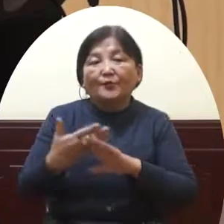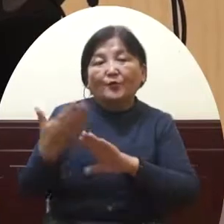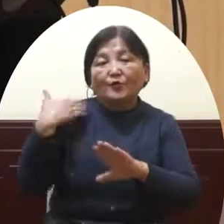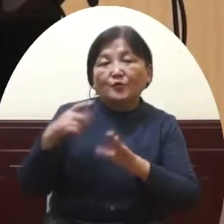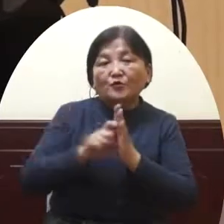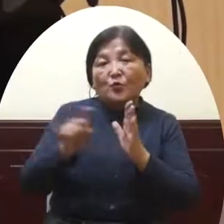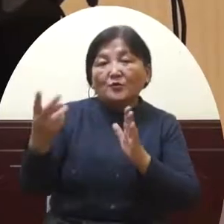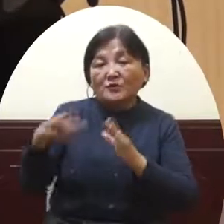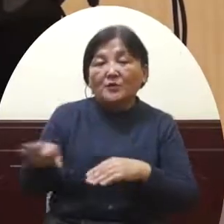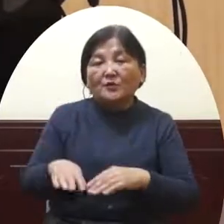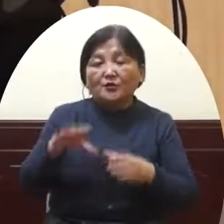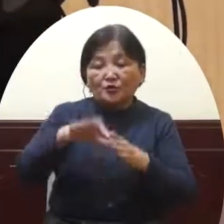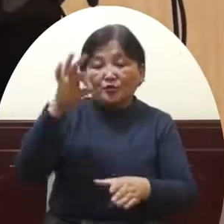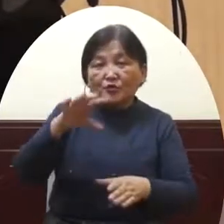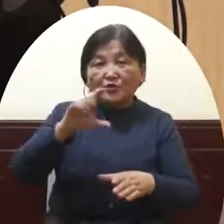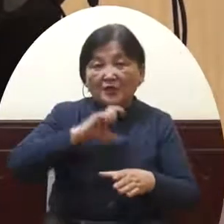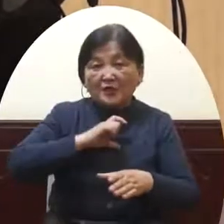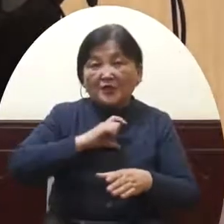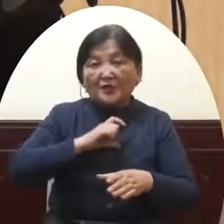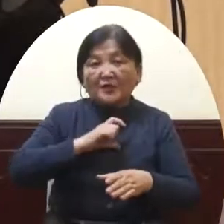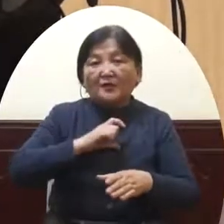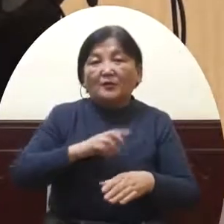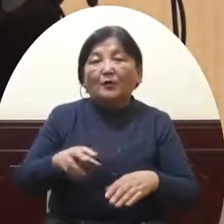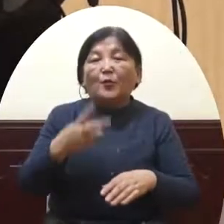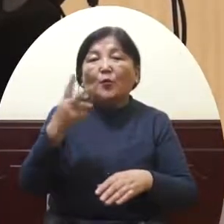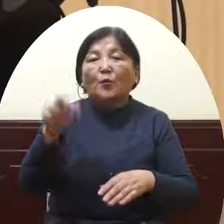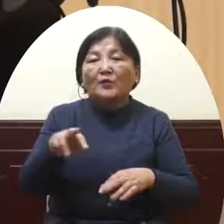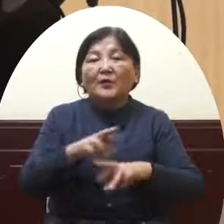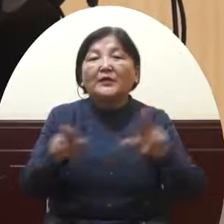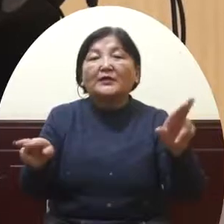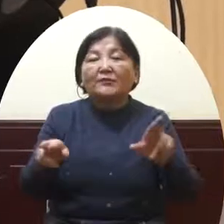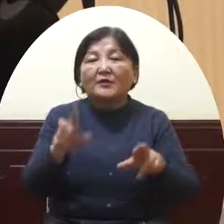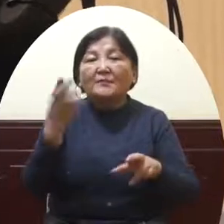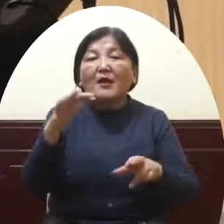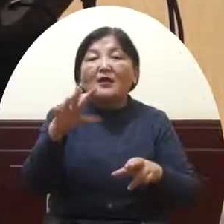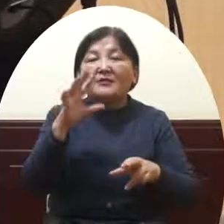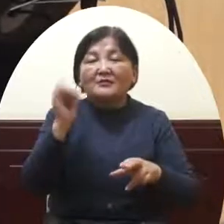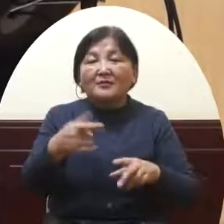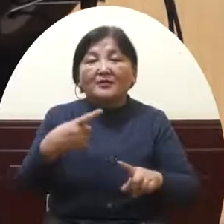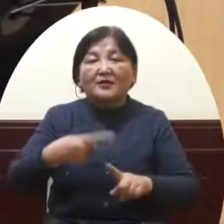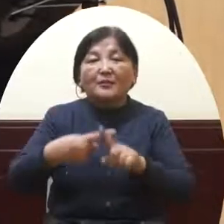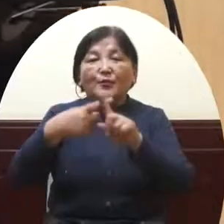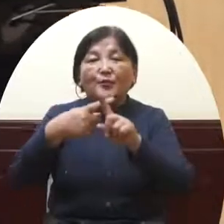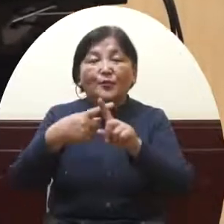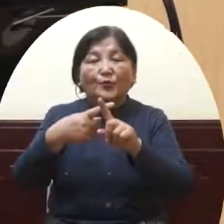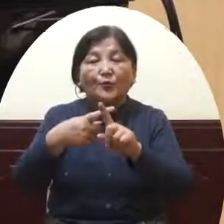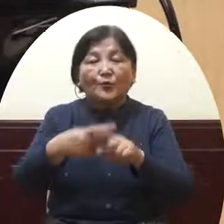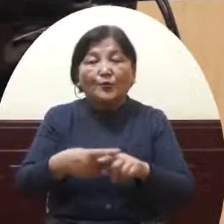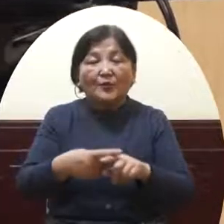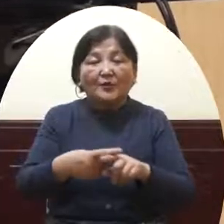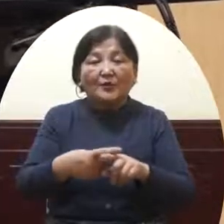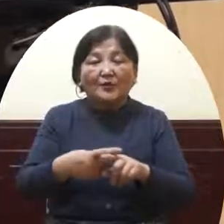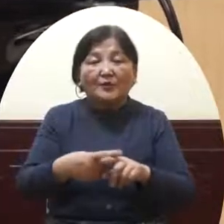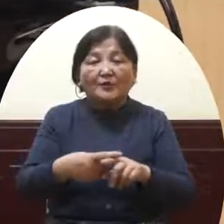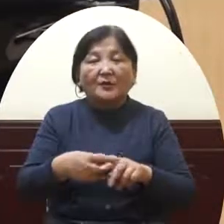Өнгөрсөн хугацаанд сонгогчийн эрхийг ялангуяа энэ ялгуурлан үл ялгуурлах байдлыг нэмэгдүүл одоо үл